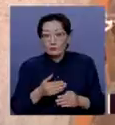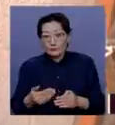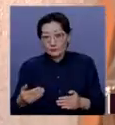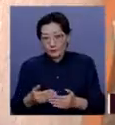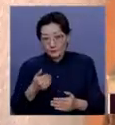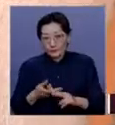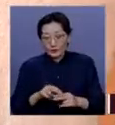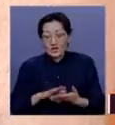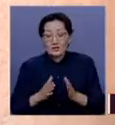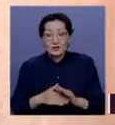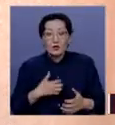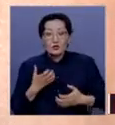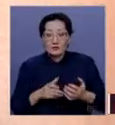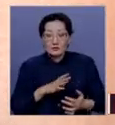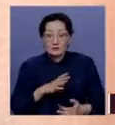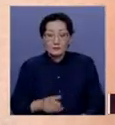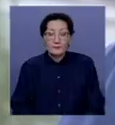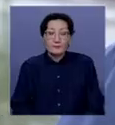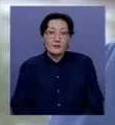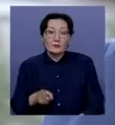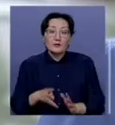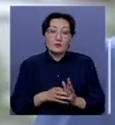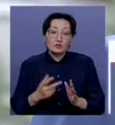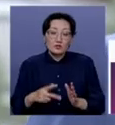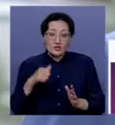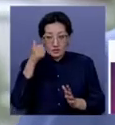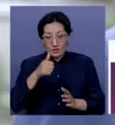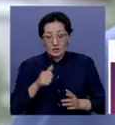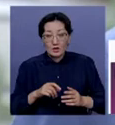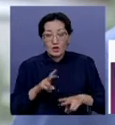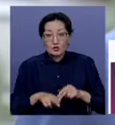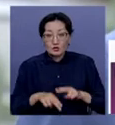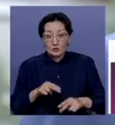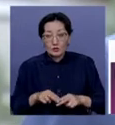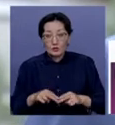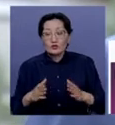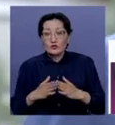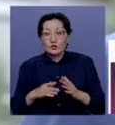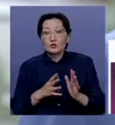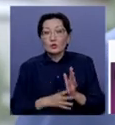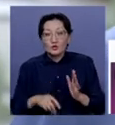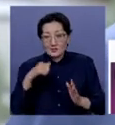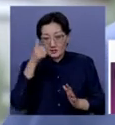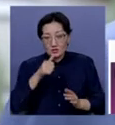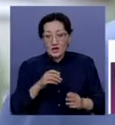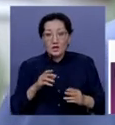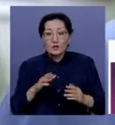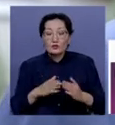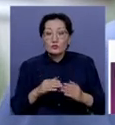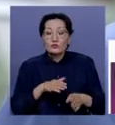жағдай адам шошырлық еді. 1930 жылы соғылған үйлер 90 жылдық үйлер ғой.